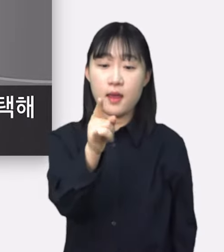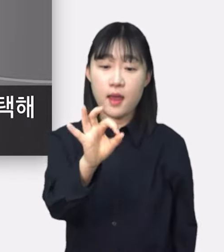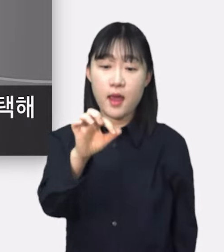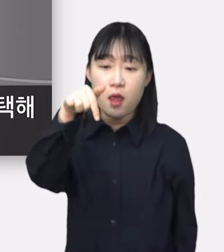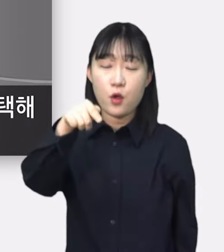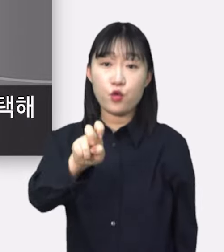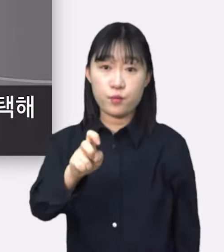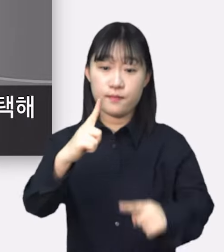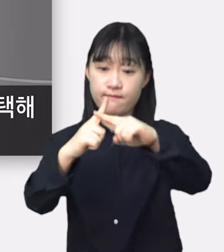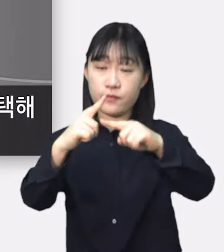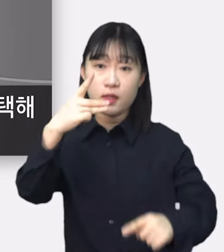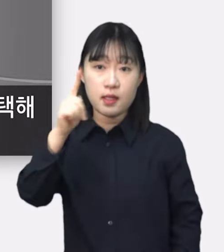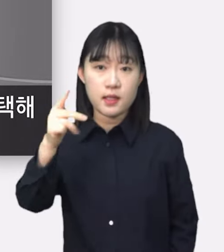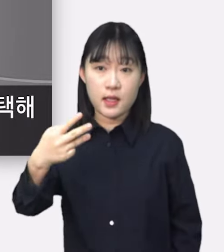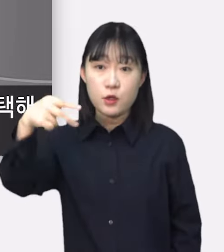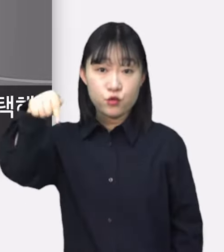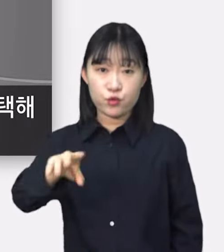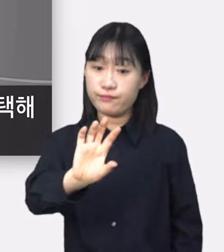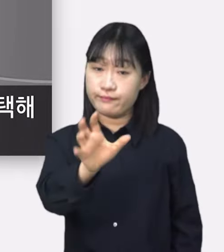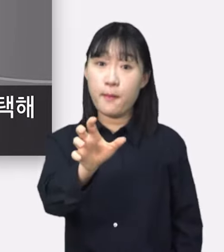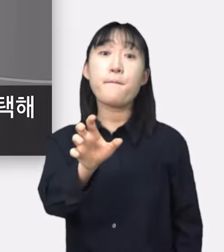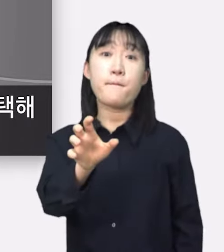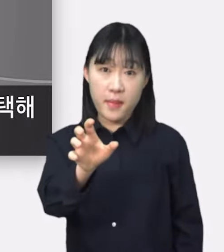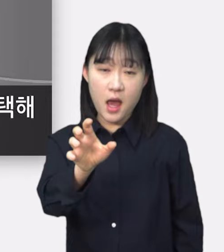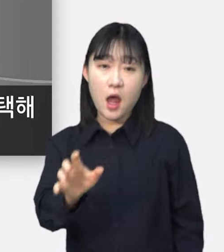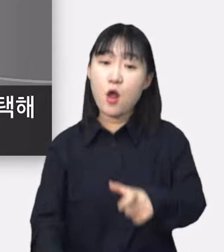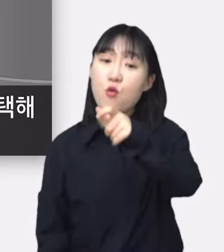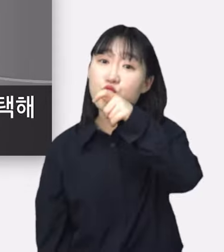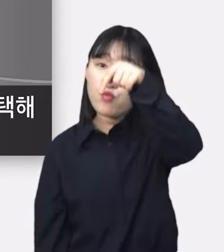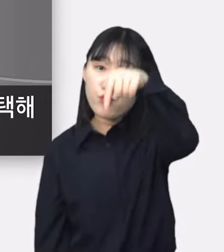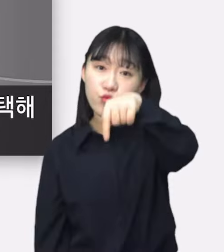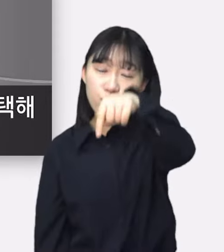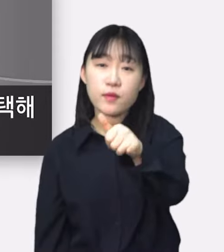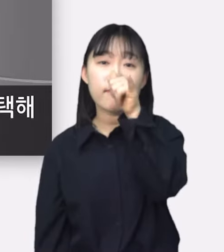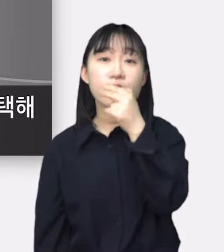세탁기에 정상적으로 급수되는지 확인해 주세요.